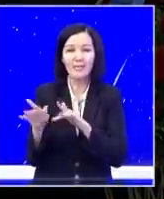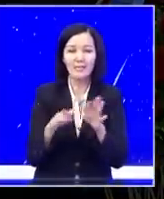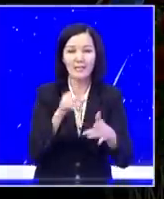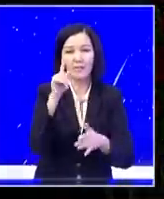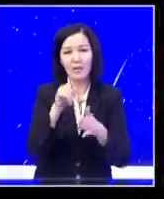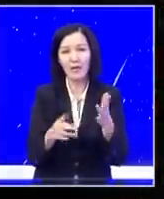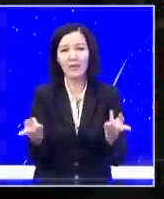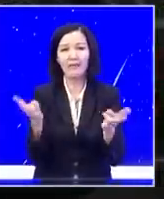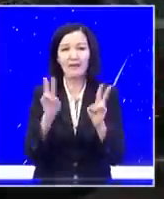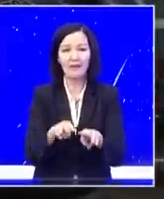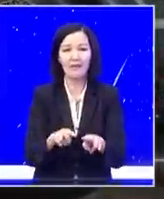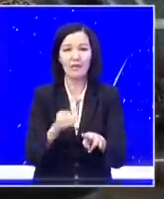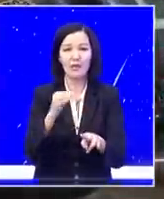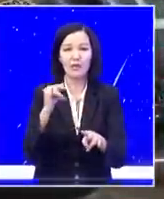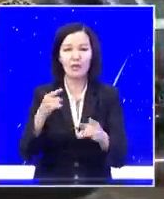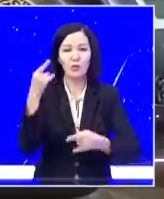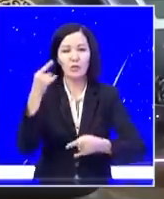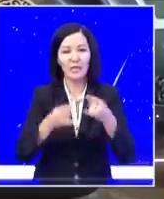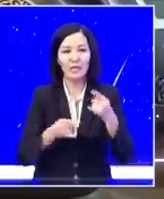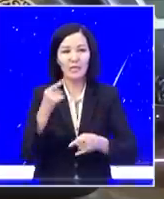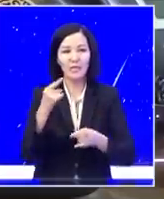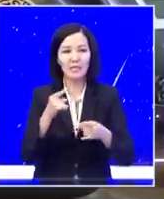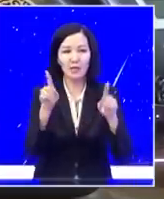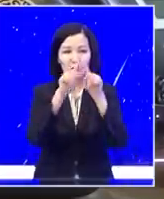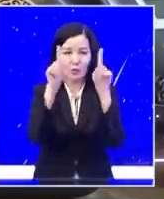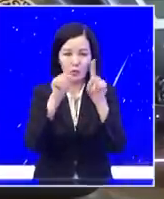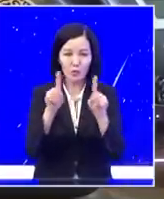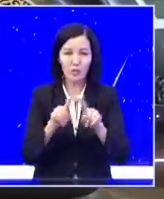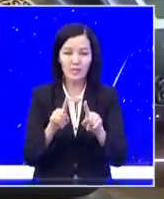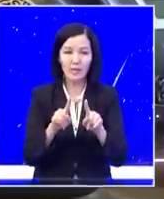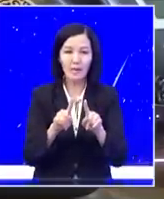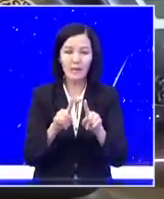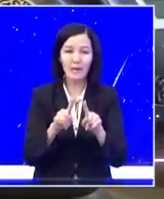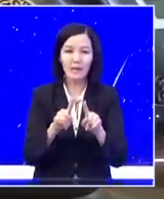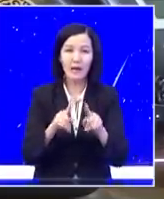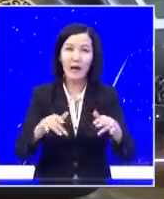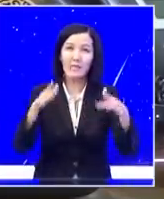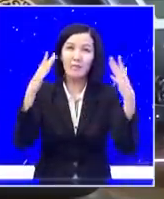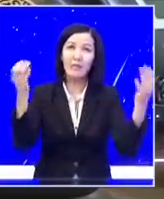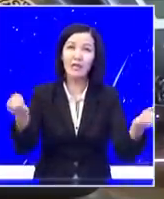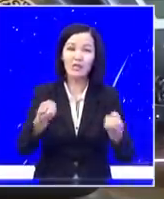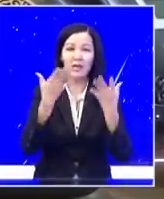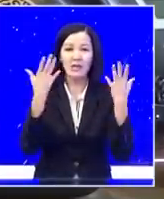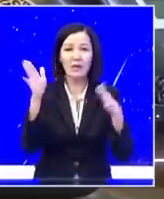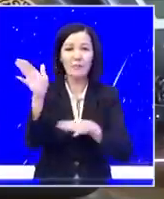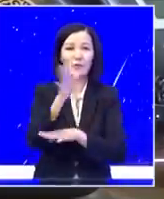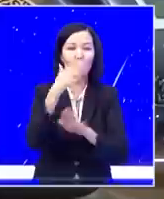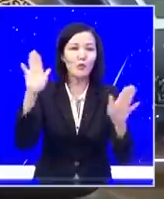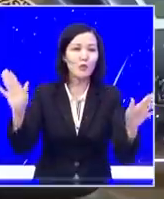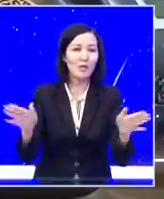қалды. Жетсу телеарнасының жұлдызы биікте жарқырап, туы